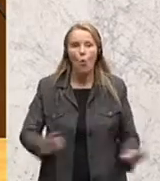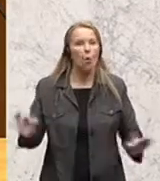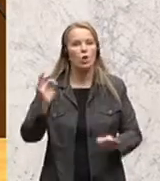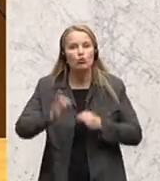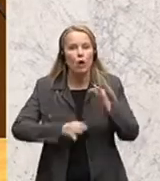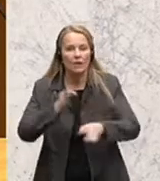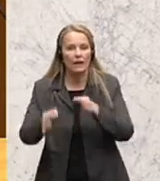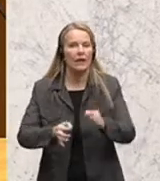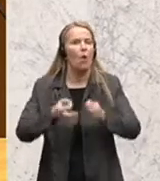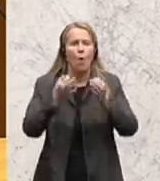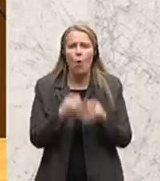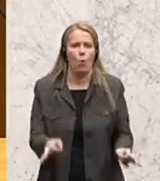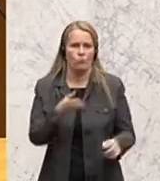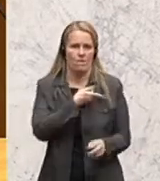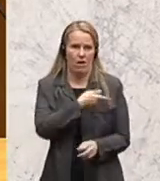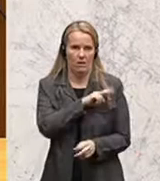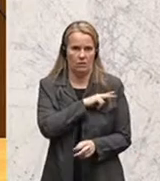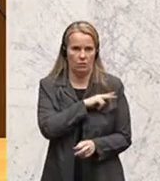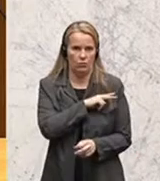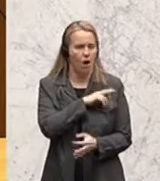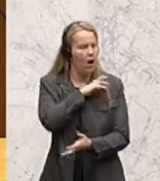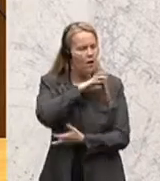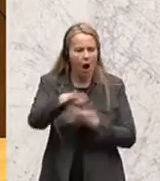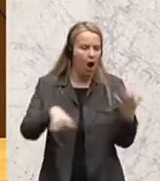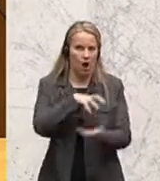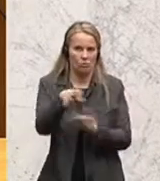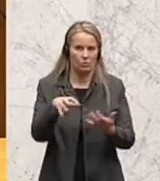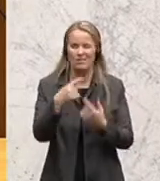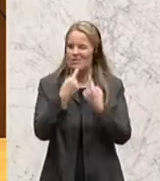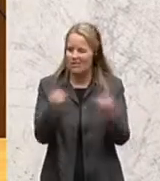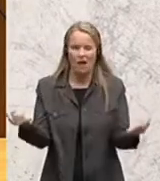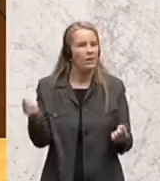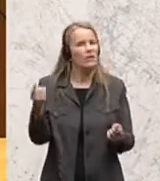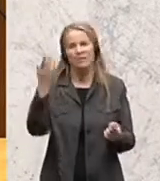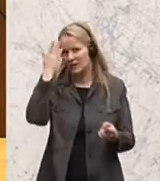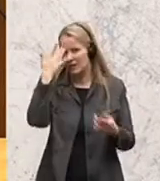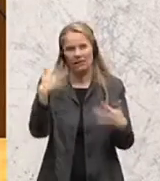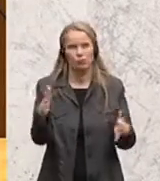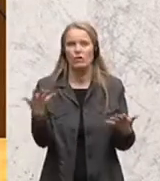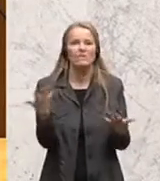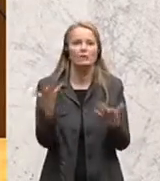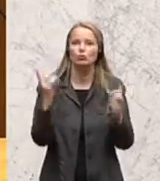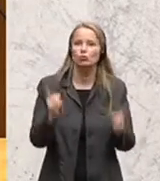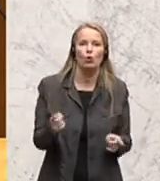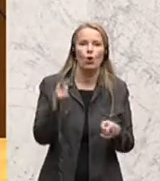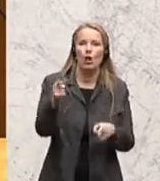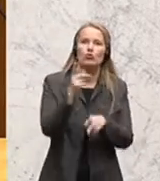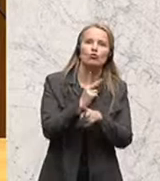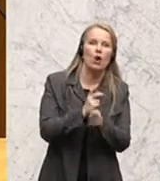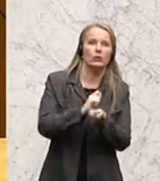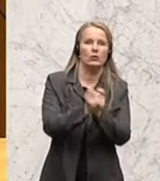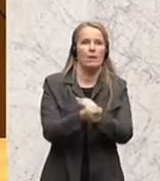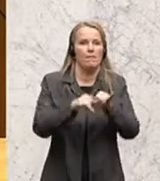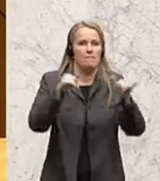Strategielosigkeit, Verantwortungslosigkeit, Chaos. Sie wussten schlicht und einfach nicht, was sie mit dieser verstaatlichen